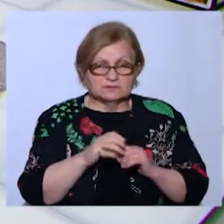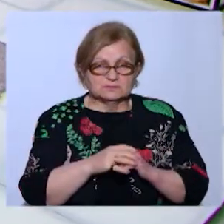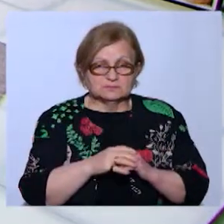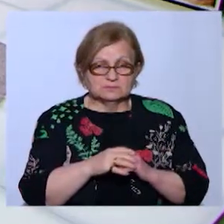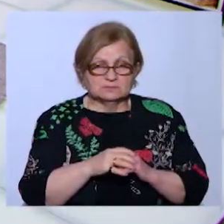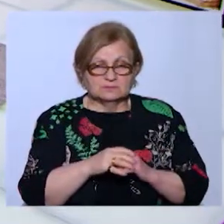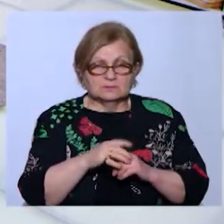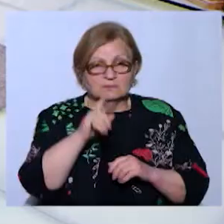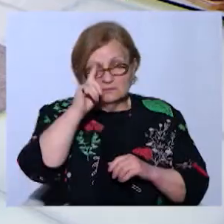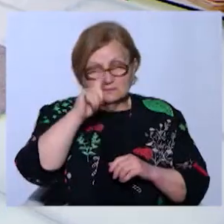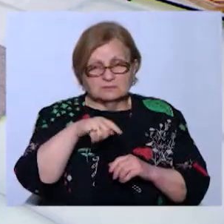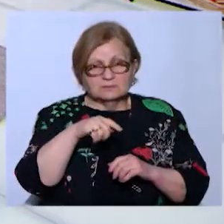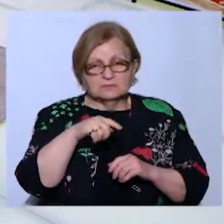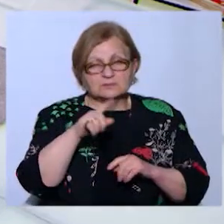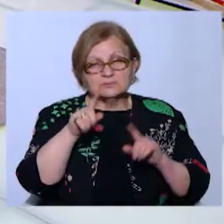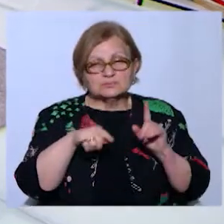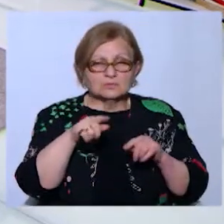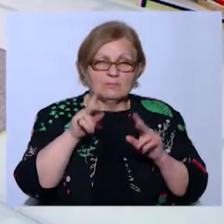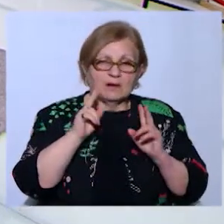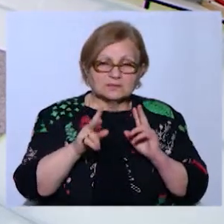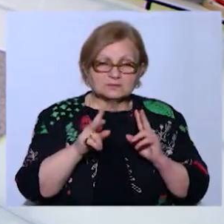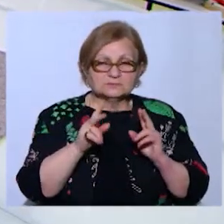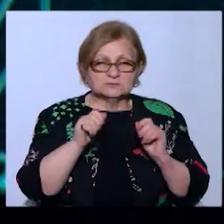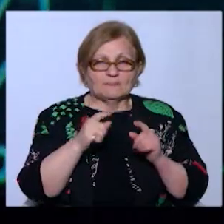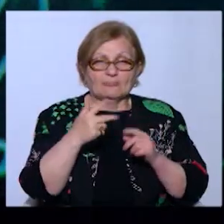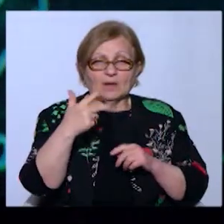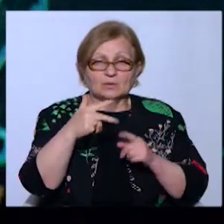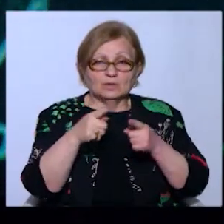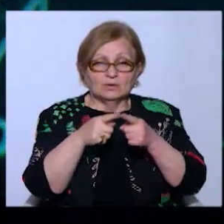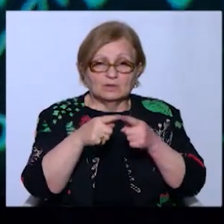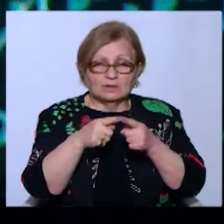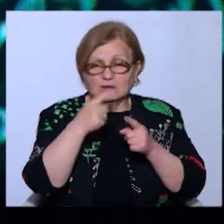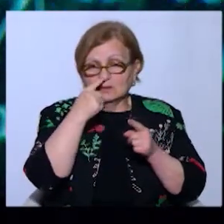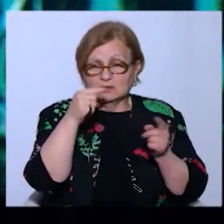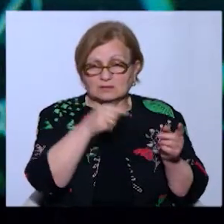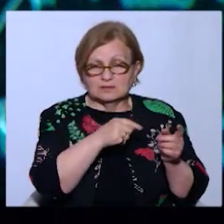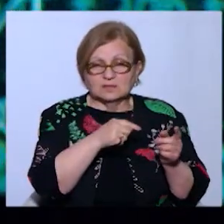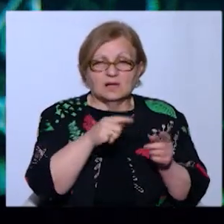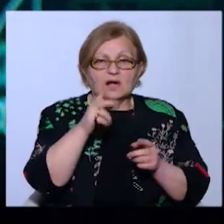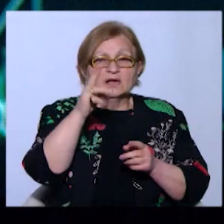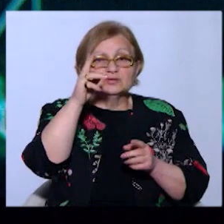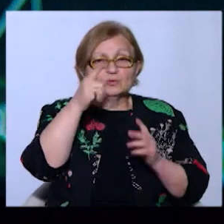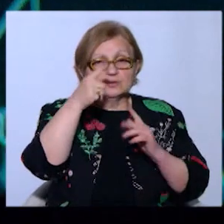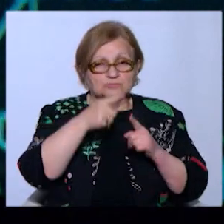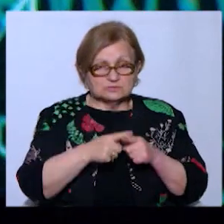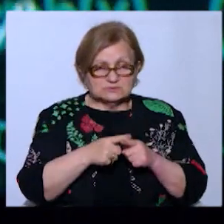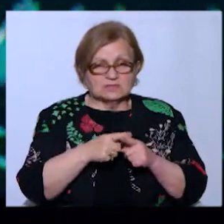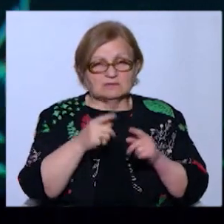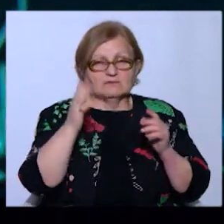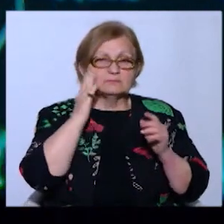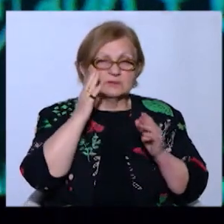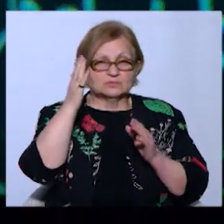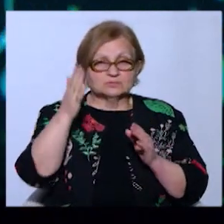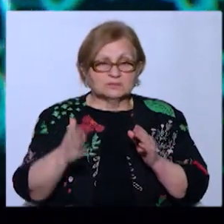თქვენ ალბათ იცით უკვე, ხანდახან ზოგმა იცით, ზოგმა შეიძლება არა, რომ აი 30 გრადუსიანი კუთხის წინ მდებარე კათეტი ჰიპოტენუზის ნახევარია მართკუთხა სამკუთხედში,